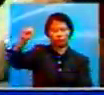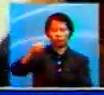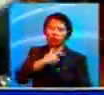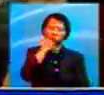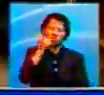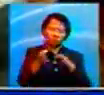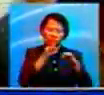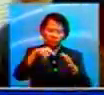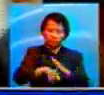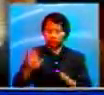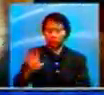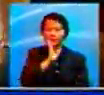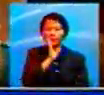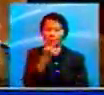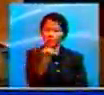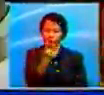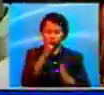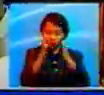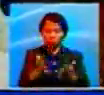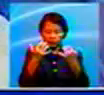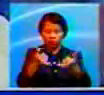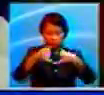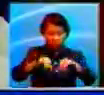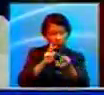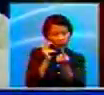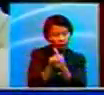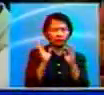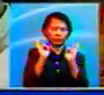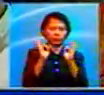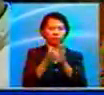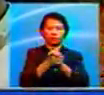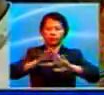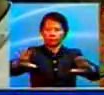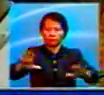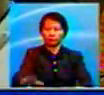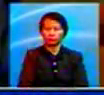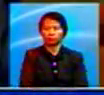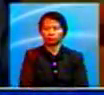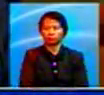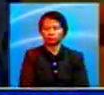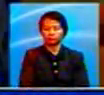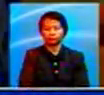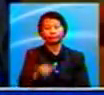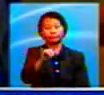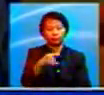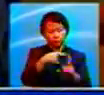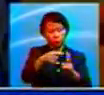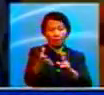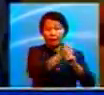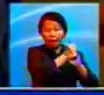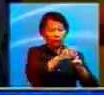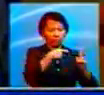Enggan mengulas lanjut, beliau menyatakan kedua-dua mangsa kini berada dalam keadaan selamat. Well, they are